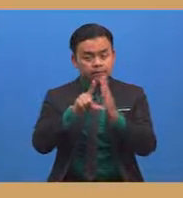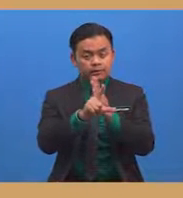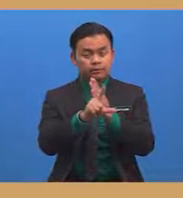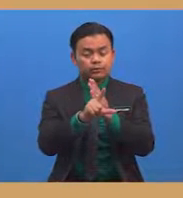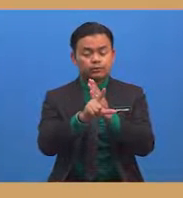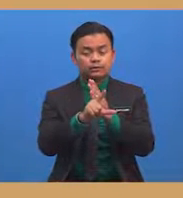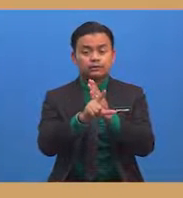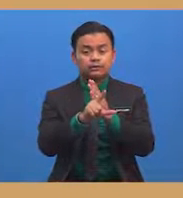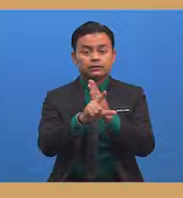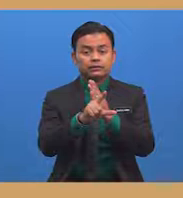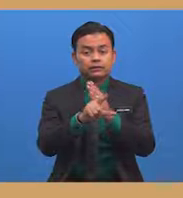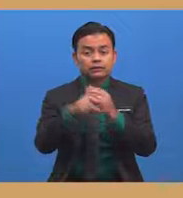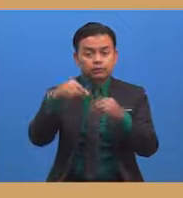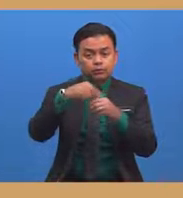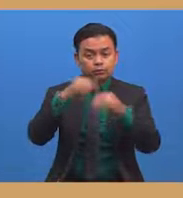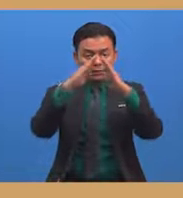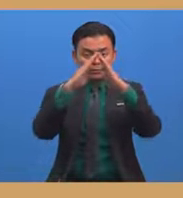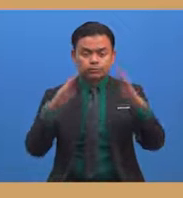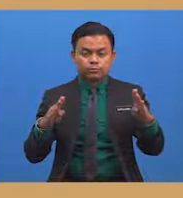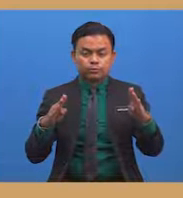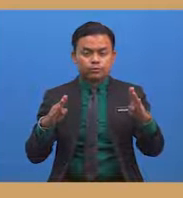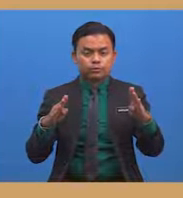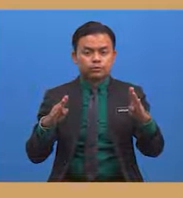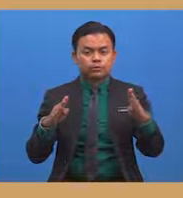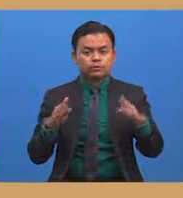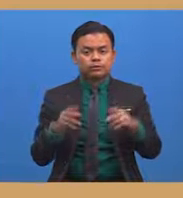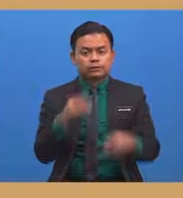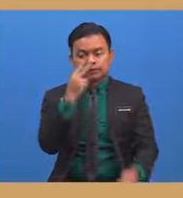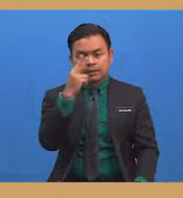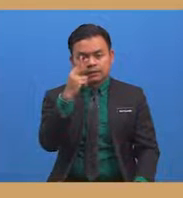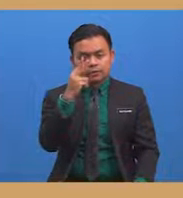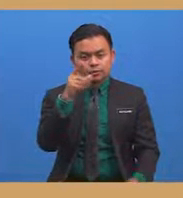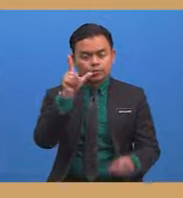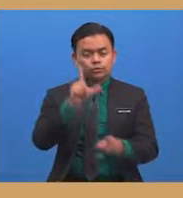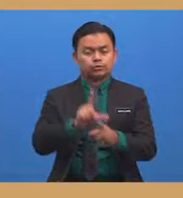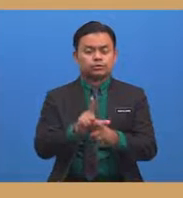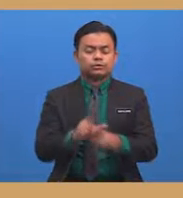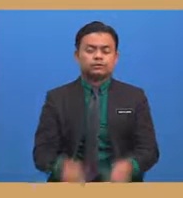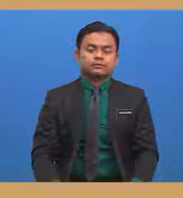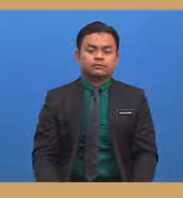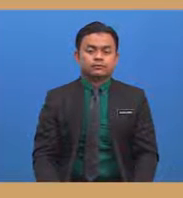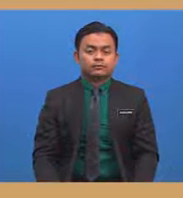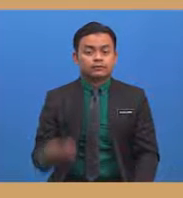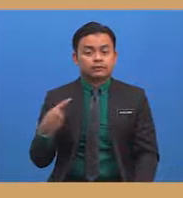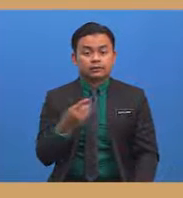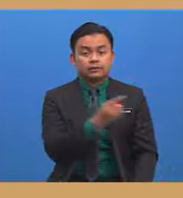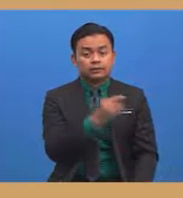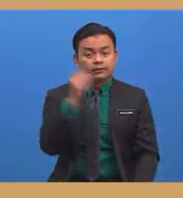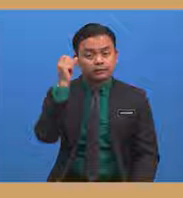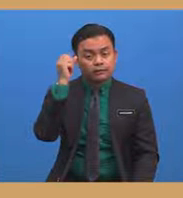bumbung pondok itu kelihatan lurus. Kita terus buat kesimpulan bahawa